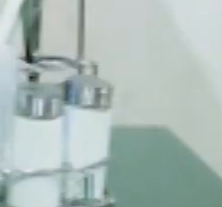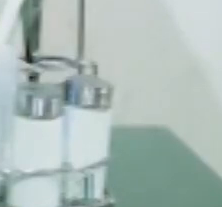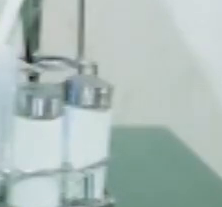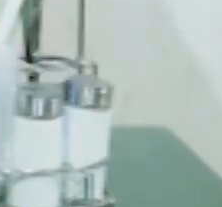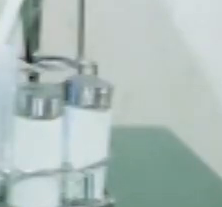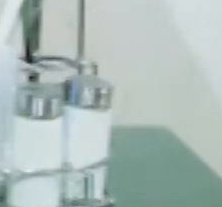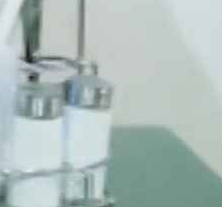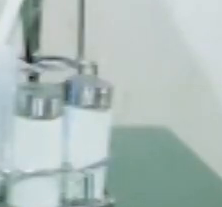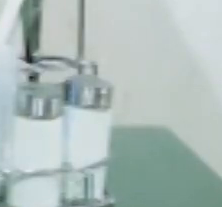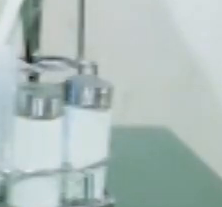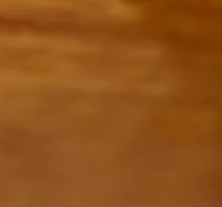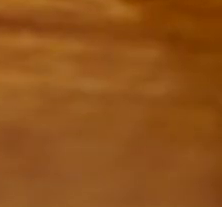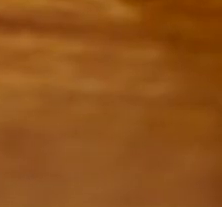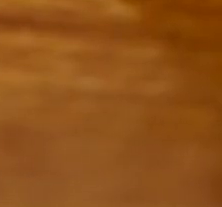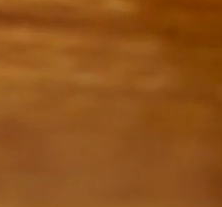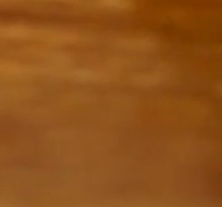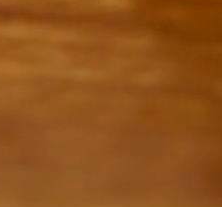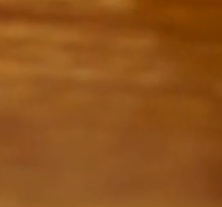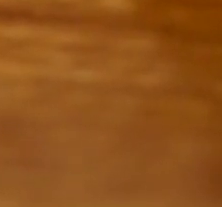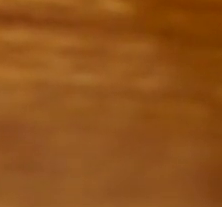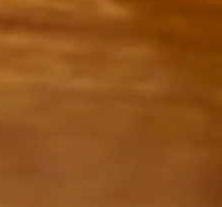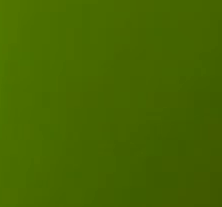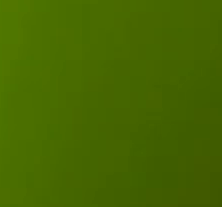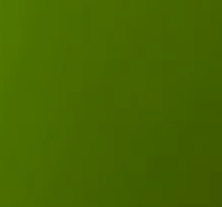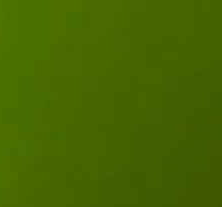hampir tak pernah mengeluh.